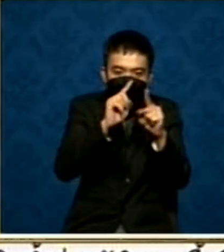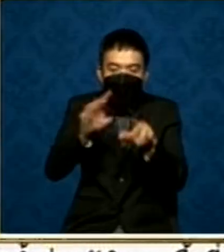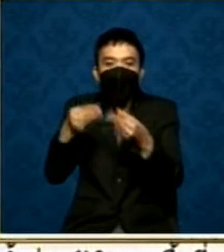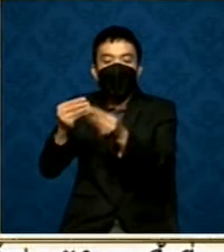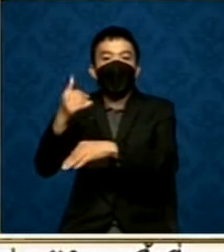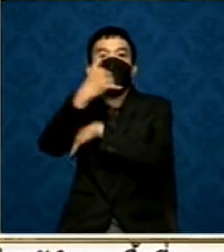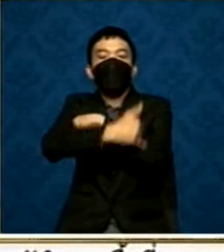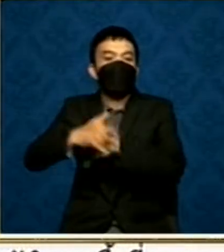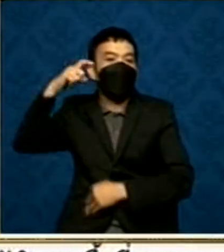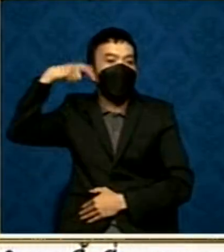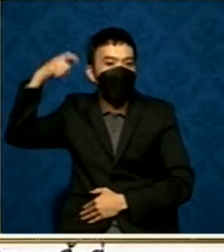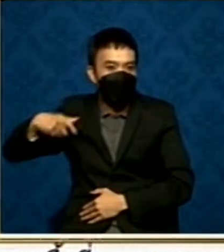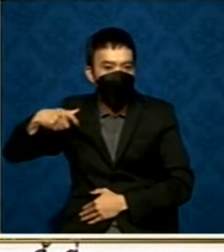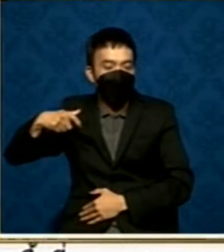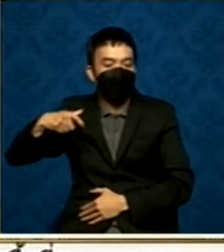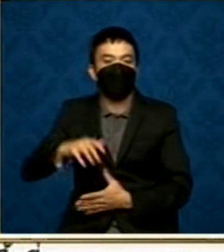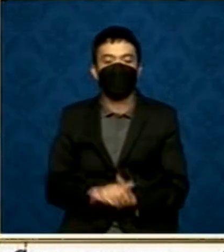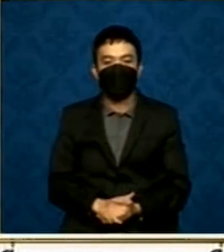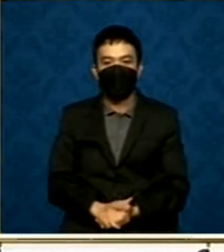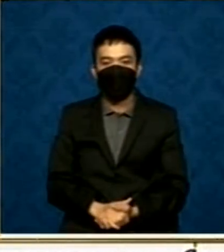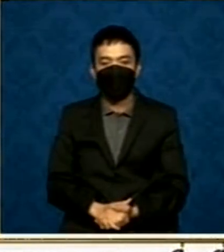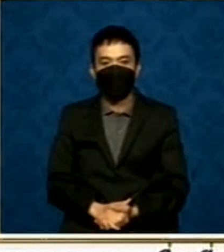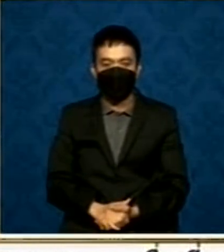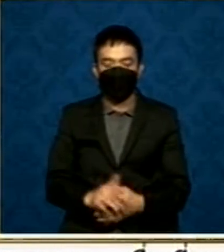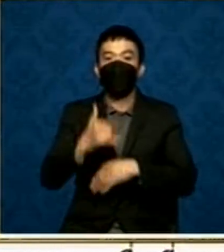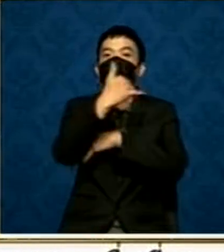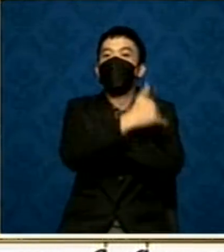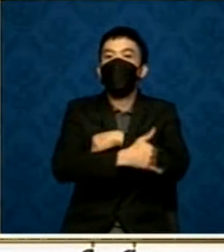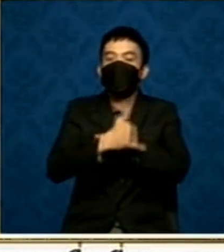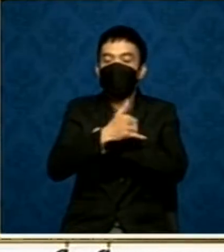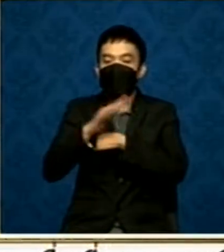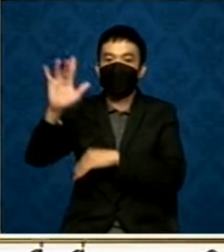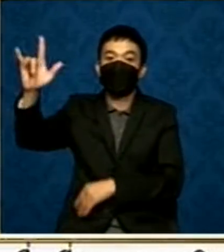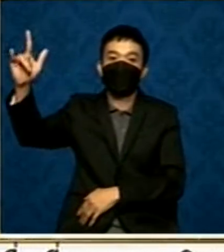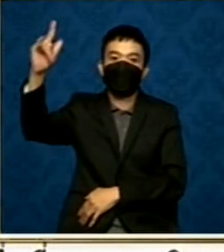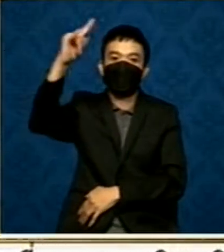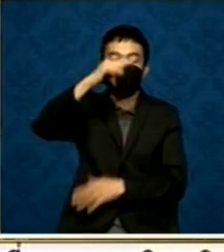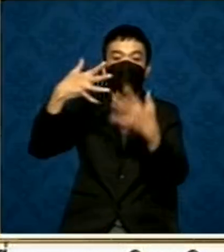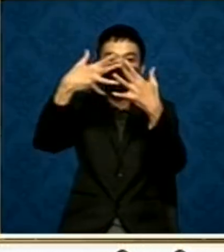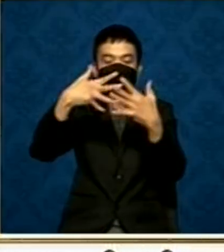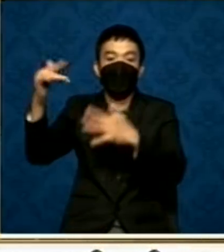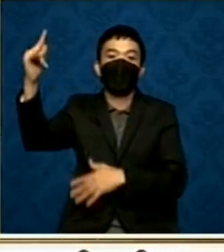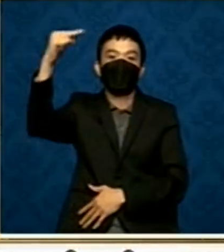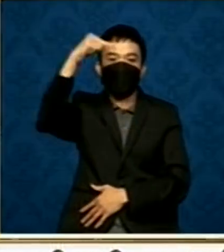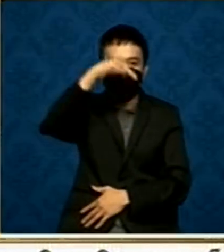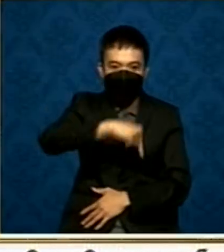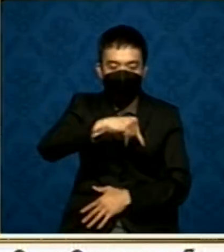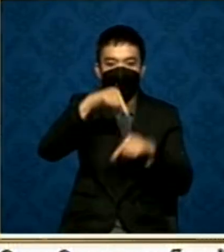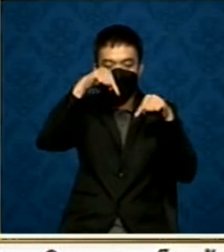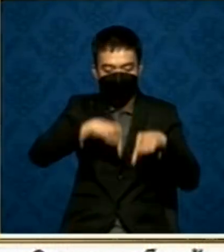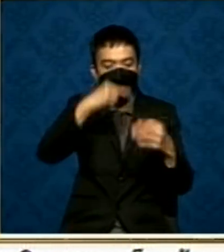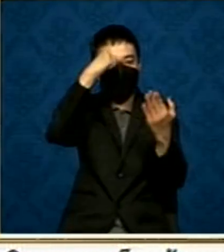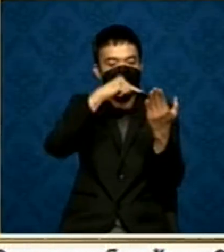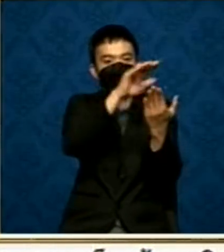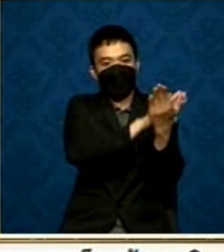หลังจากที่กลบมาจากศรรัมิกา ดที่ได้กลาวไ้แล้ว เราก็จัประชุม หน่วยง